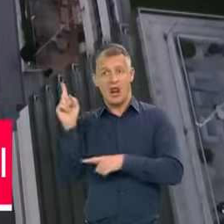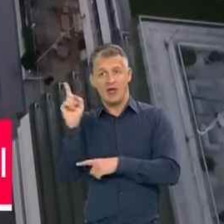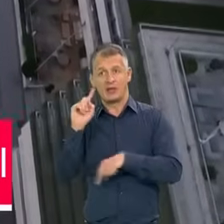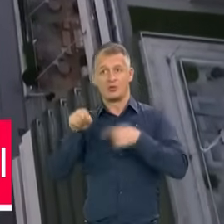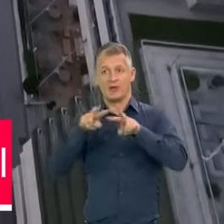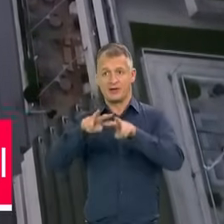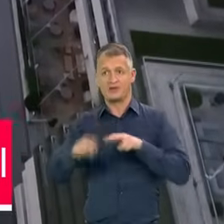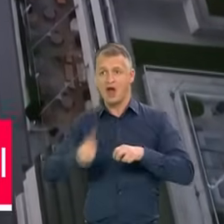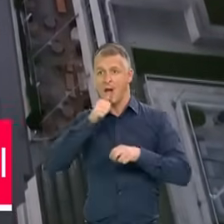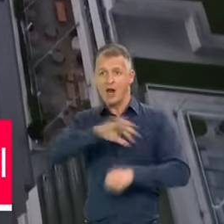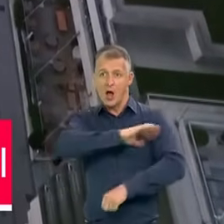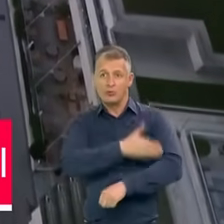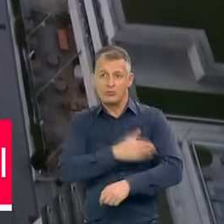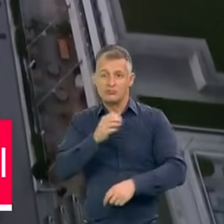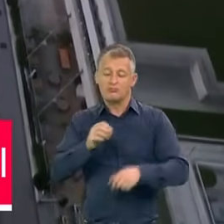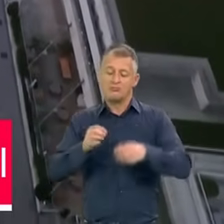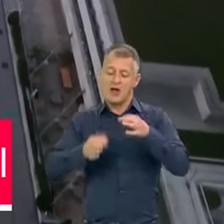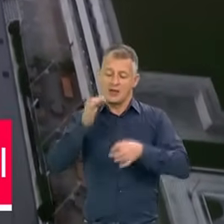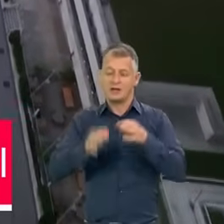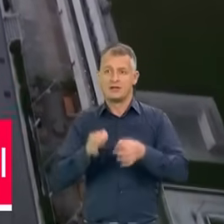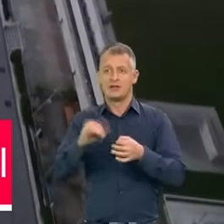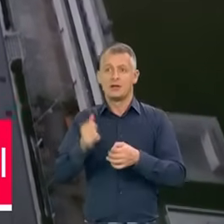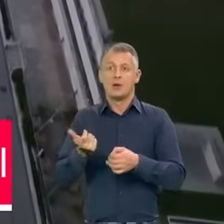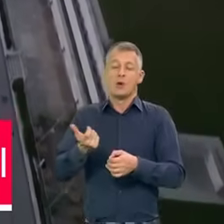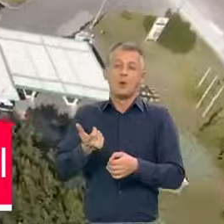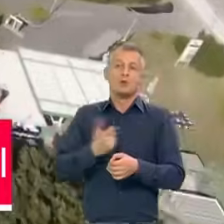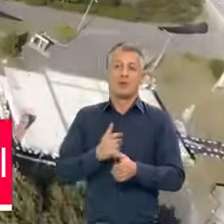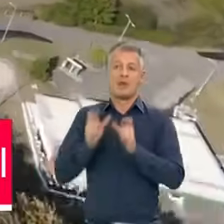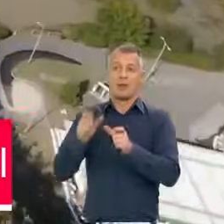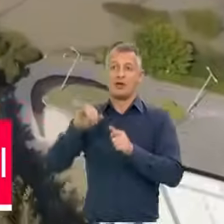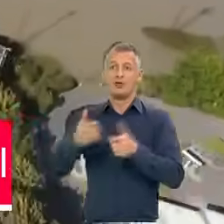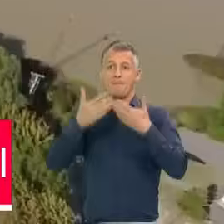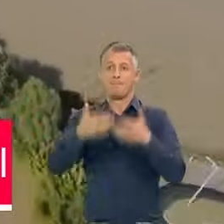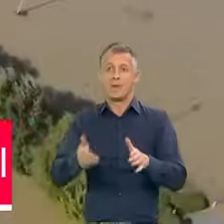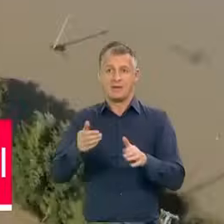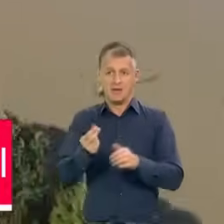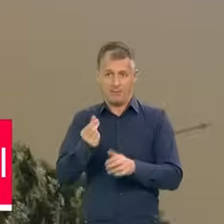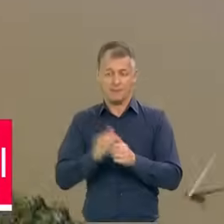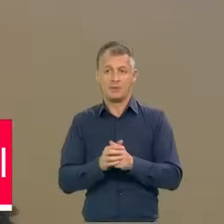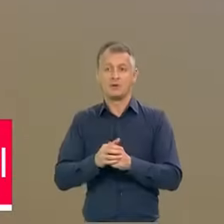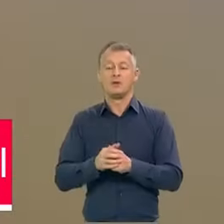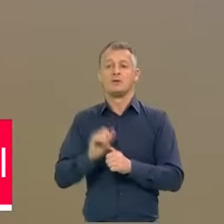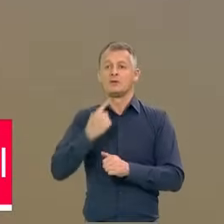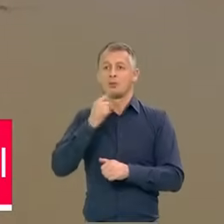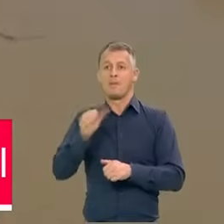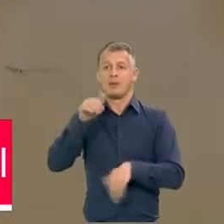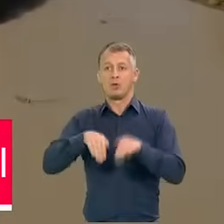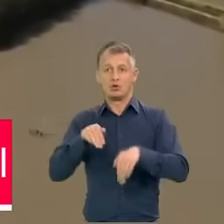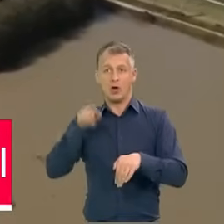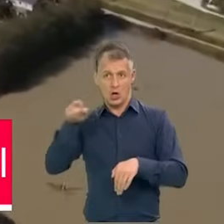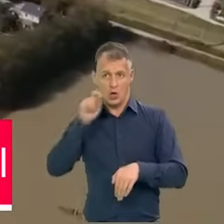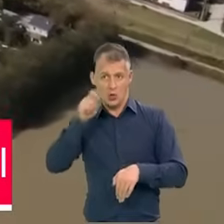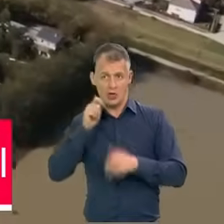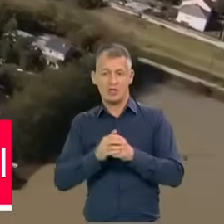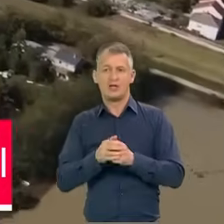autoritățile vor evalua activitatea de apărare și pagubele potrivit lui Victor Orban în acest an costul total al eforturilor